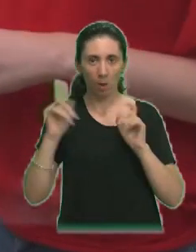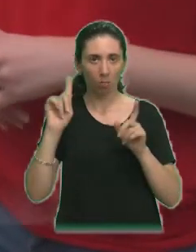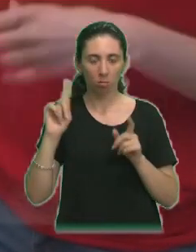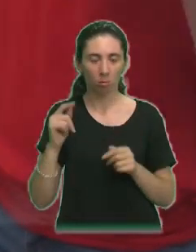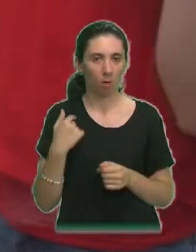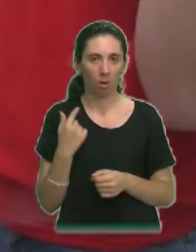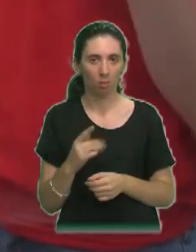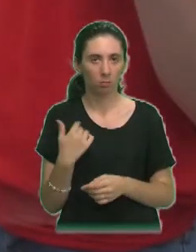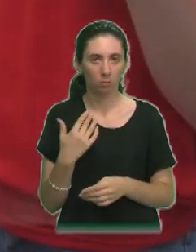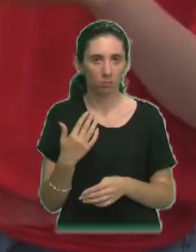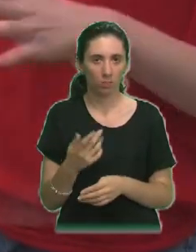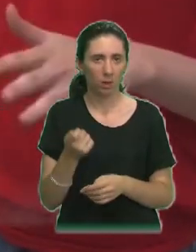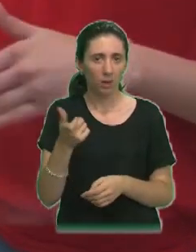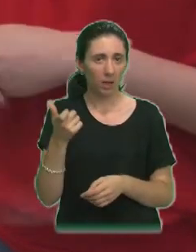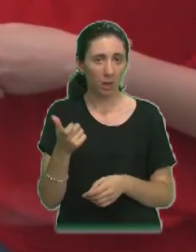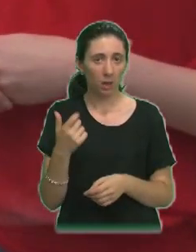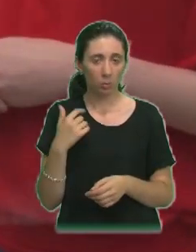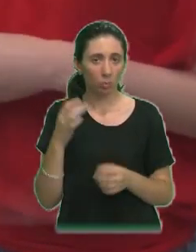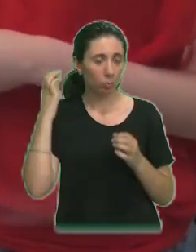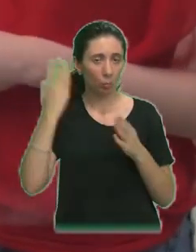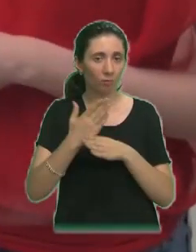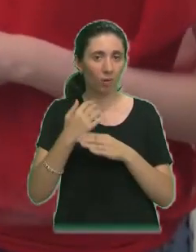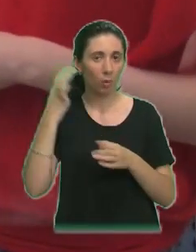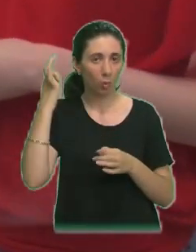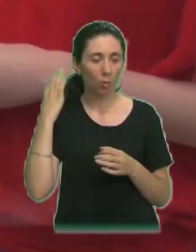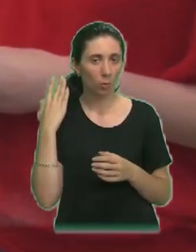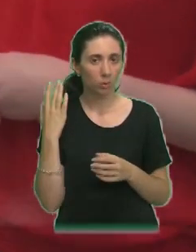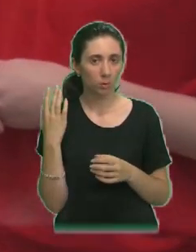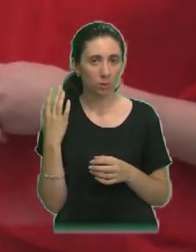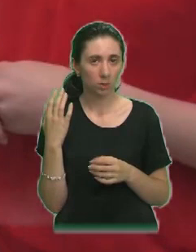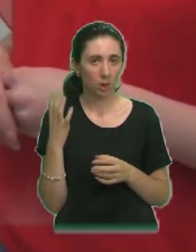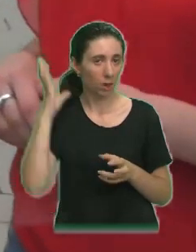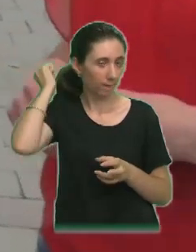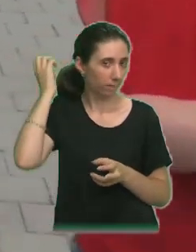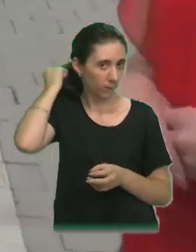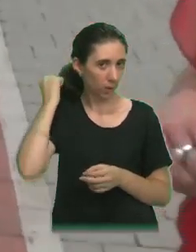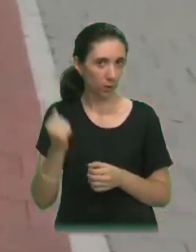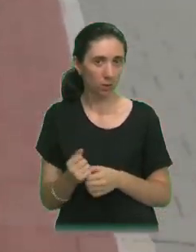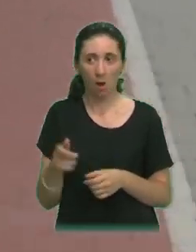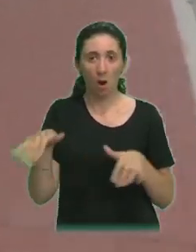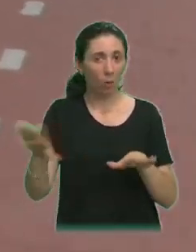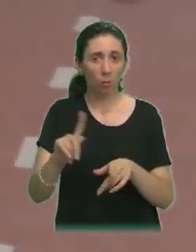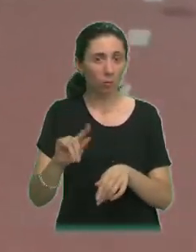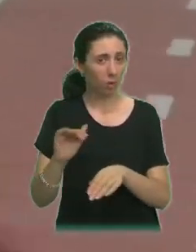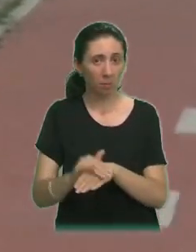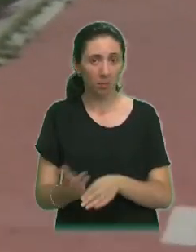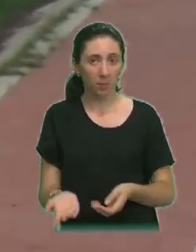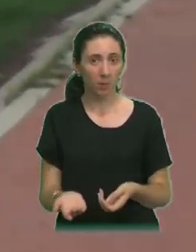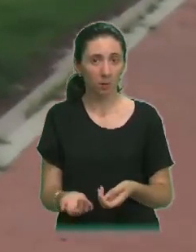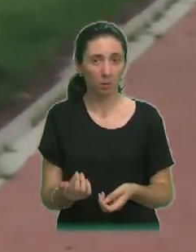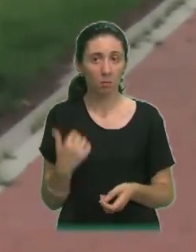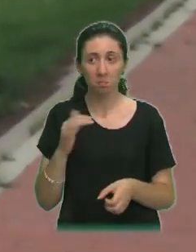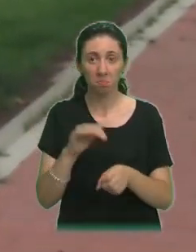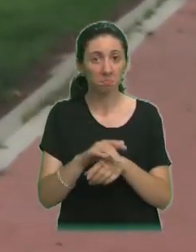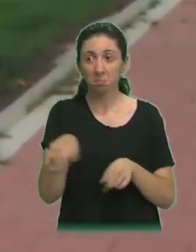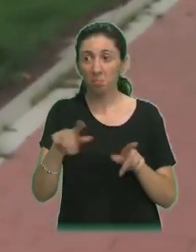tako. Znači, aparatić pokrijete kosu? A ne, ne pokrijem. Ja nosim rijetko. Uglavnom nosim kosu fezano,